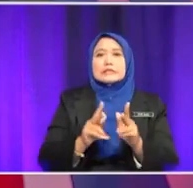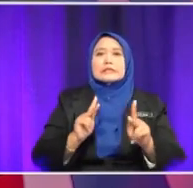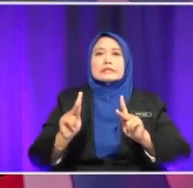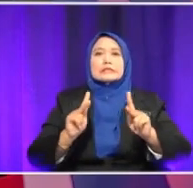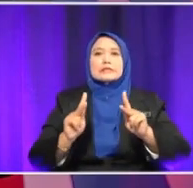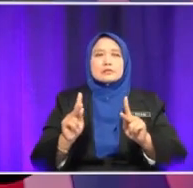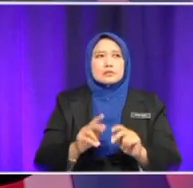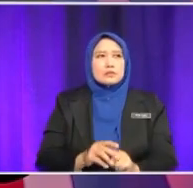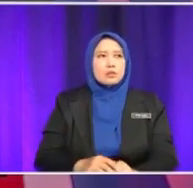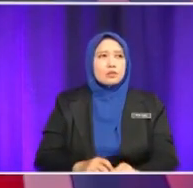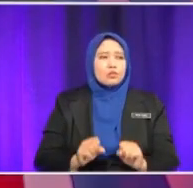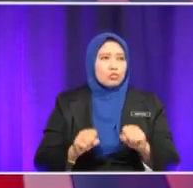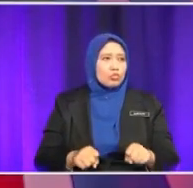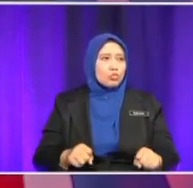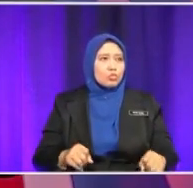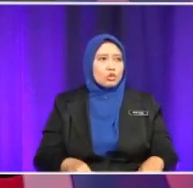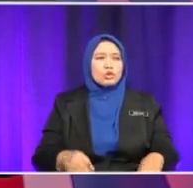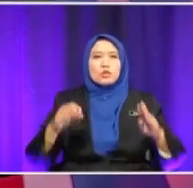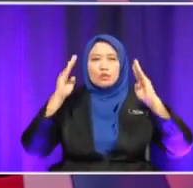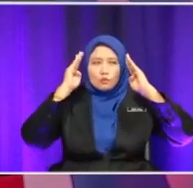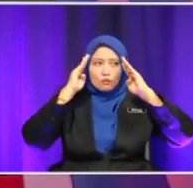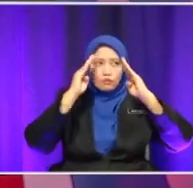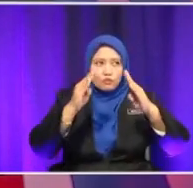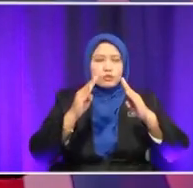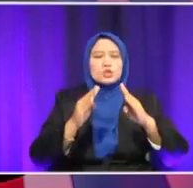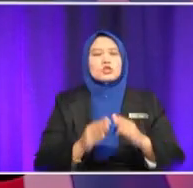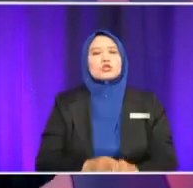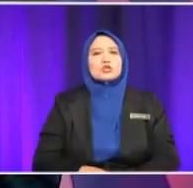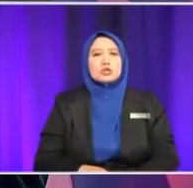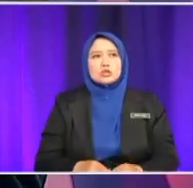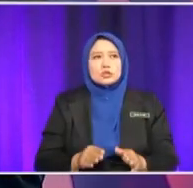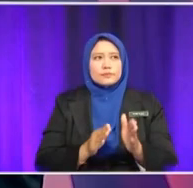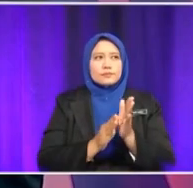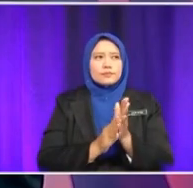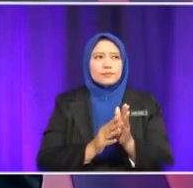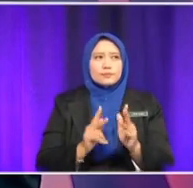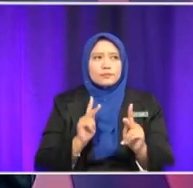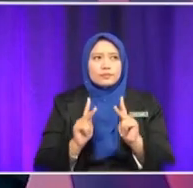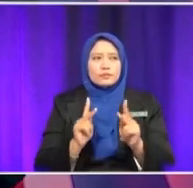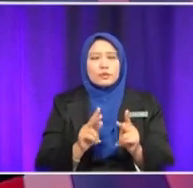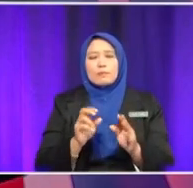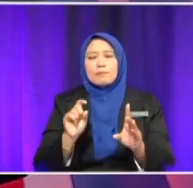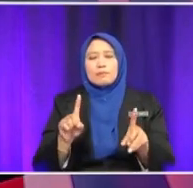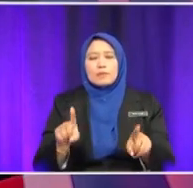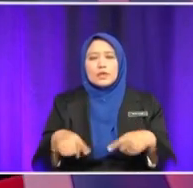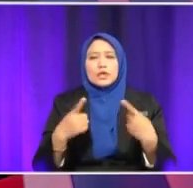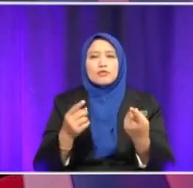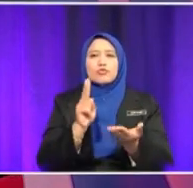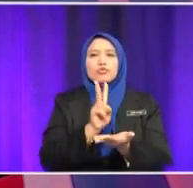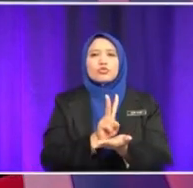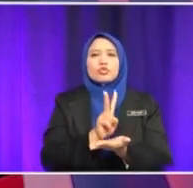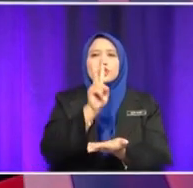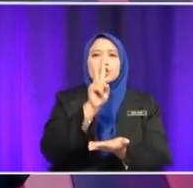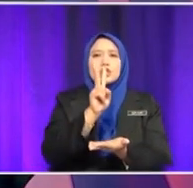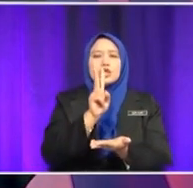maknanya memang fokus ah sampai itu selain dari kita boleh bawa dia ke